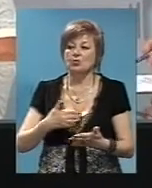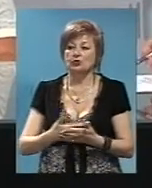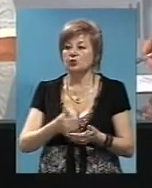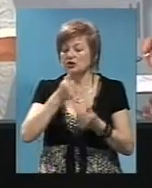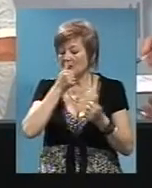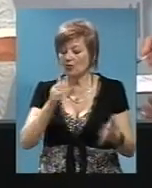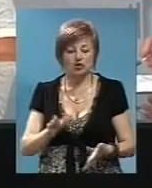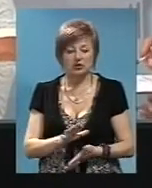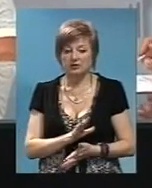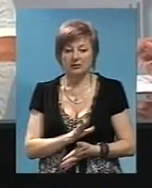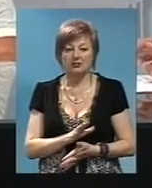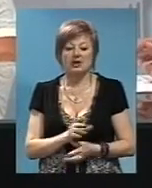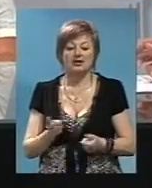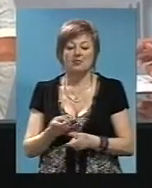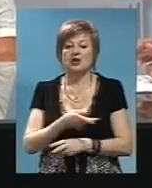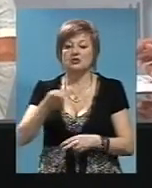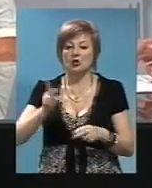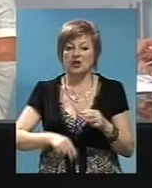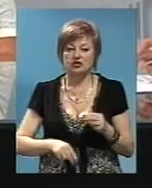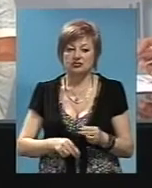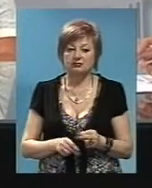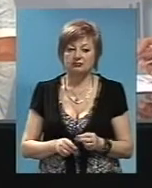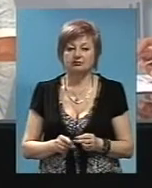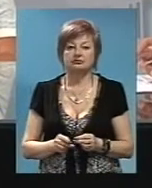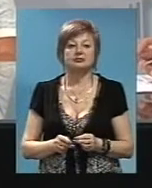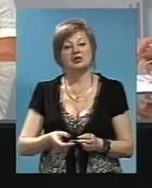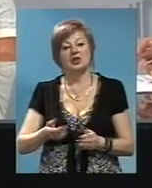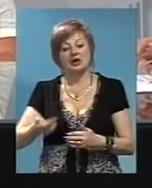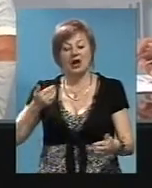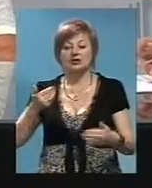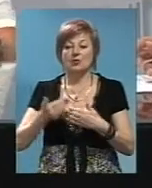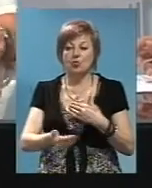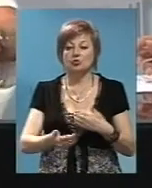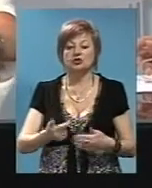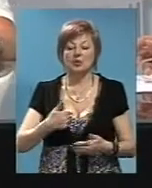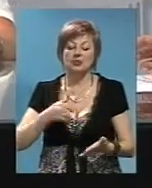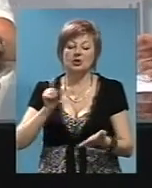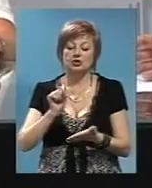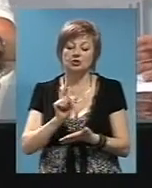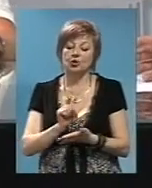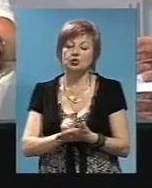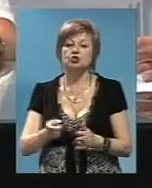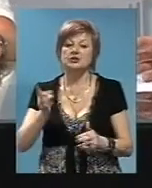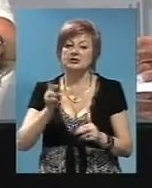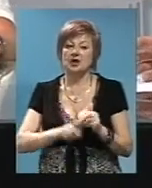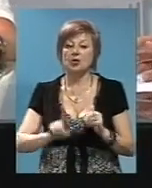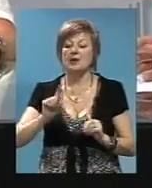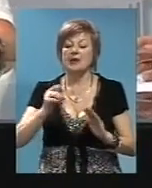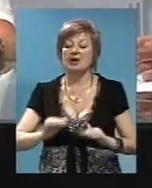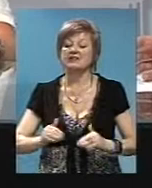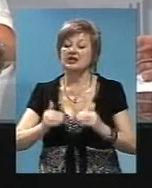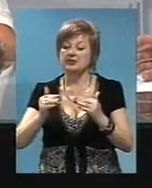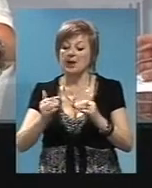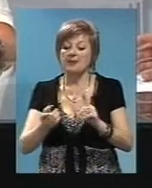може бути безконечний. Рано чи пізно ми повинні закінчити перший етап, переходити